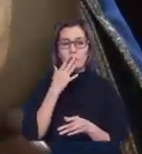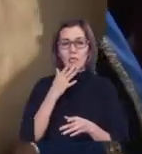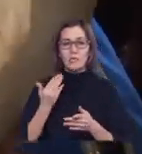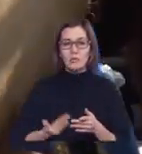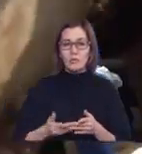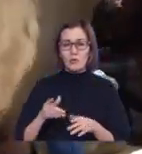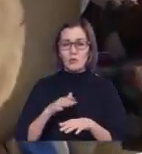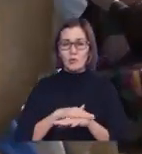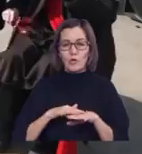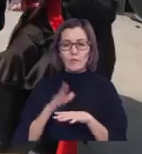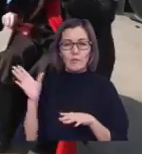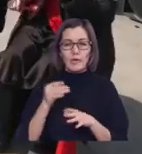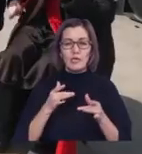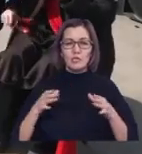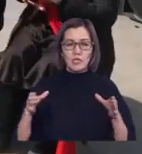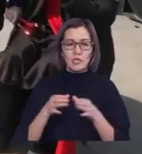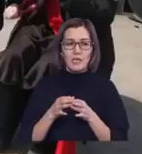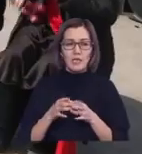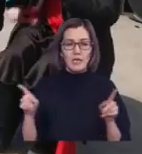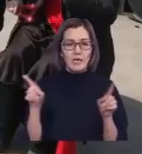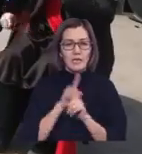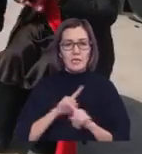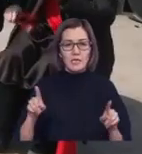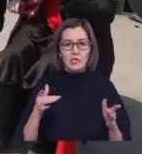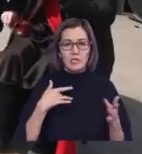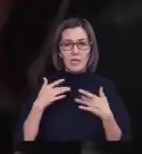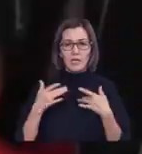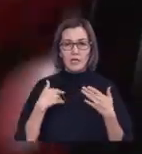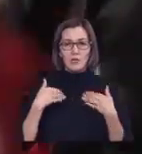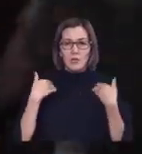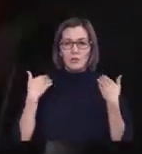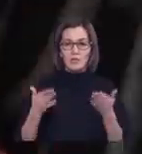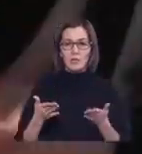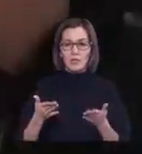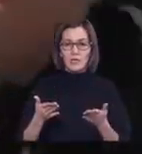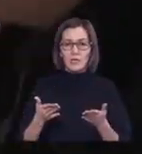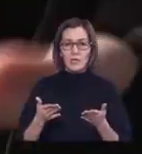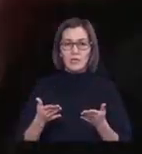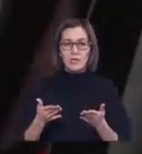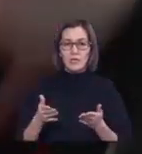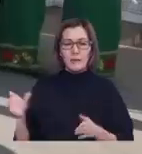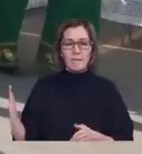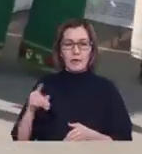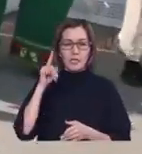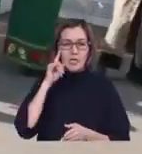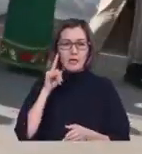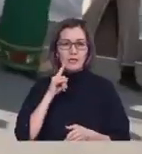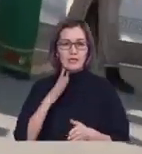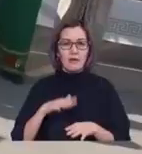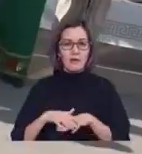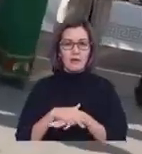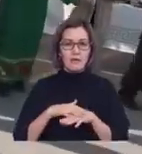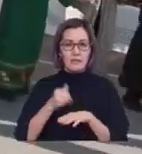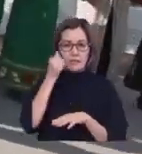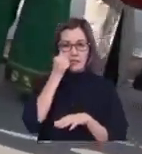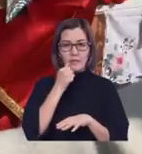Мерекелік шараға түгелі жиналып, осы күнге ерекше дайындық жүргізіпті. Айтулы күнді асыға күткендерін айтып, барша қазақстандықтарға